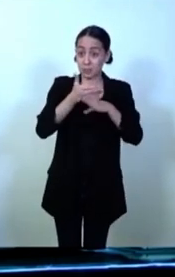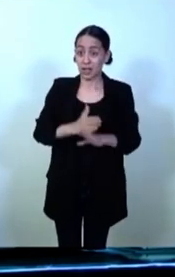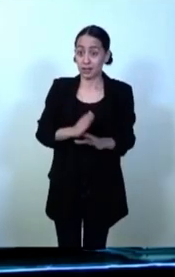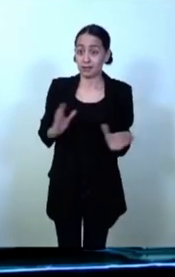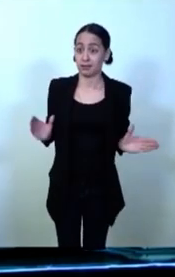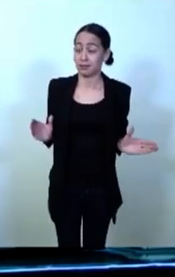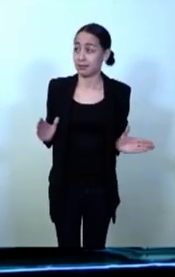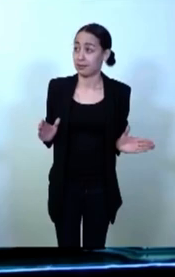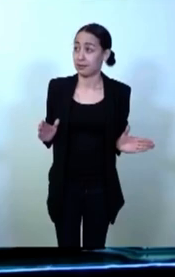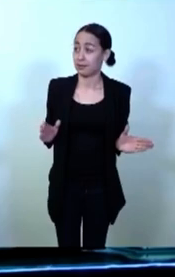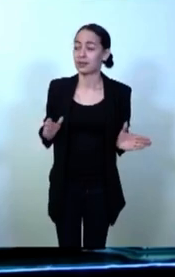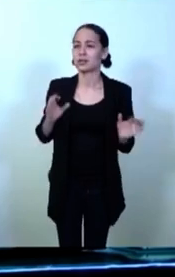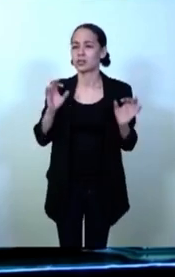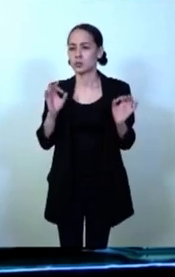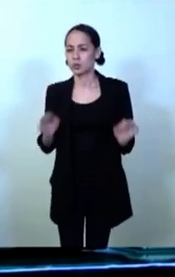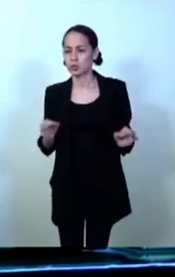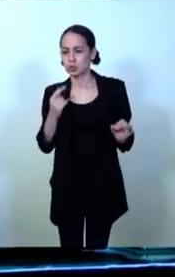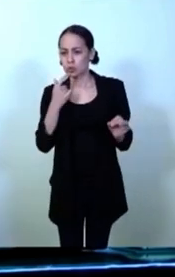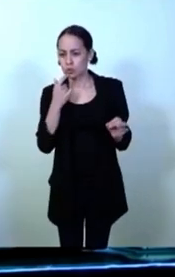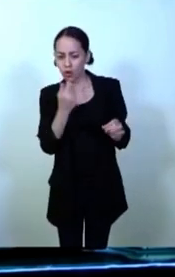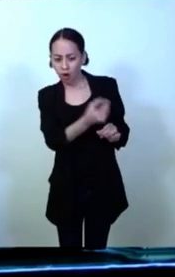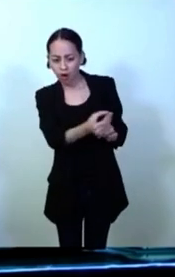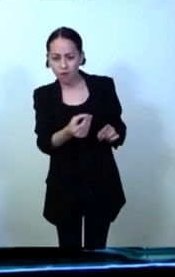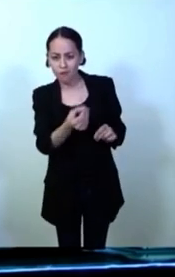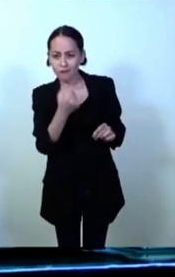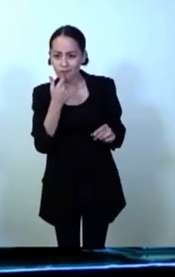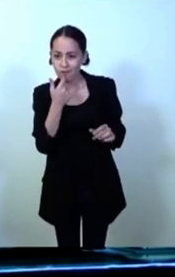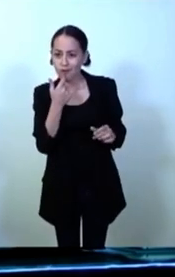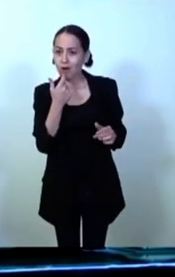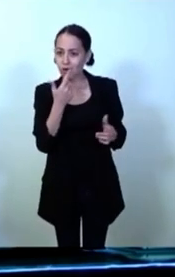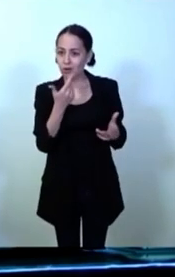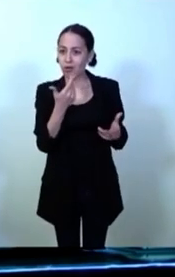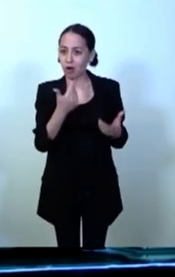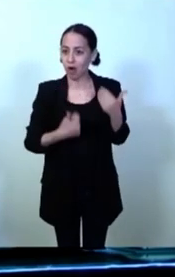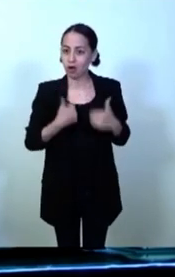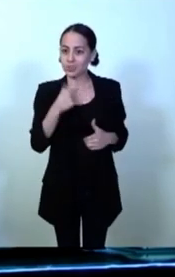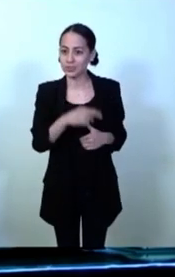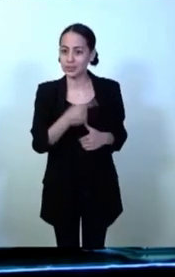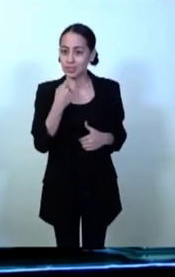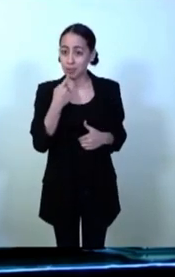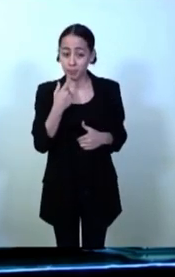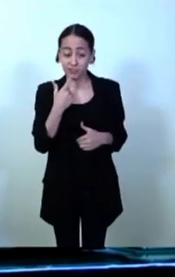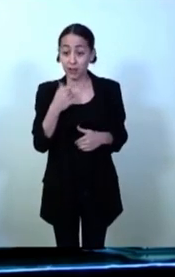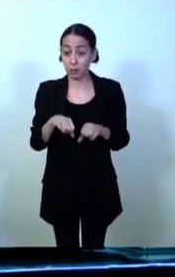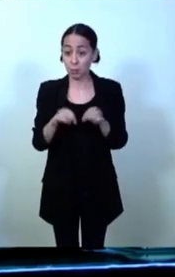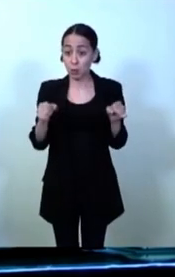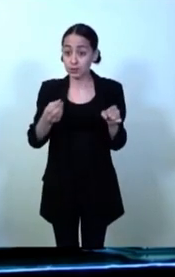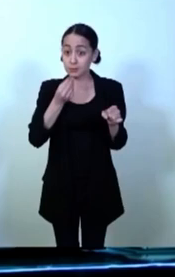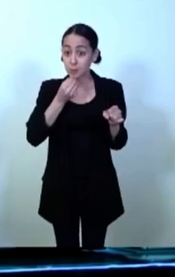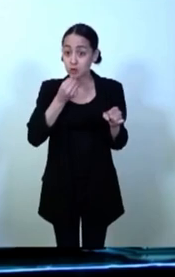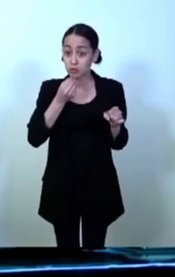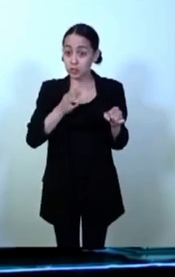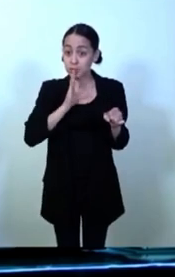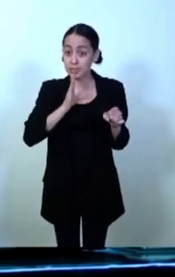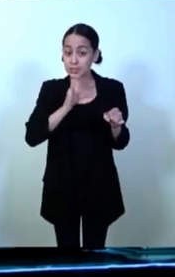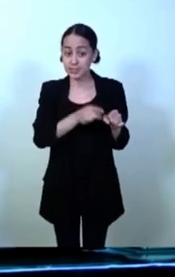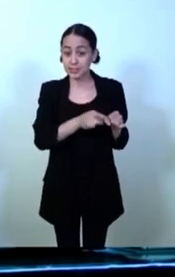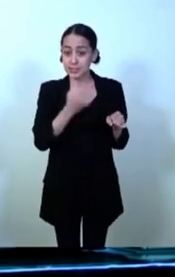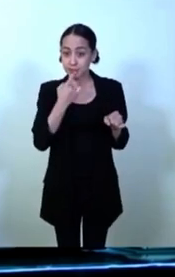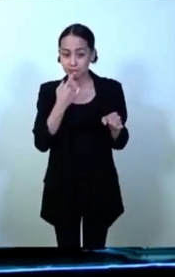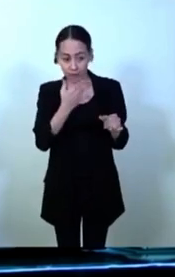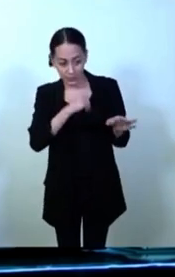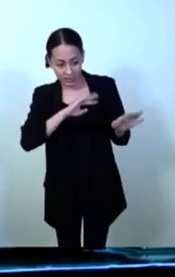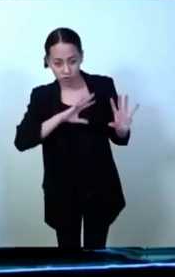charge des enfants porteurs de handicap au moment de la pause méridienne. C'est évidemment une bonne chose, nous la saluons, mais que prévoyez-vous pour